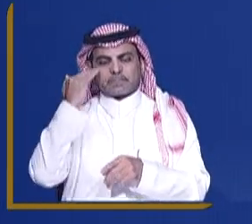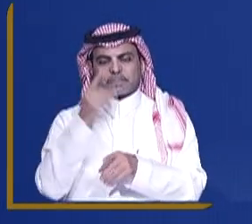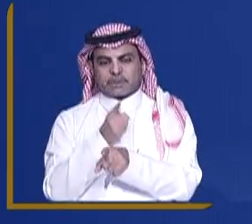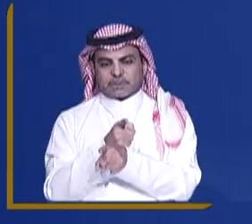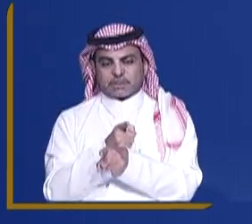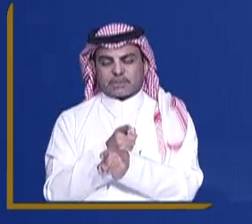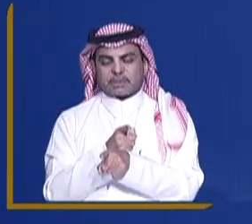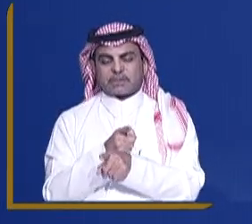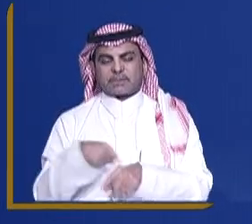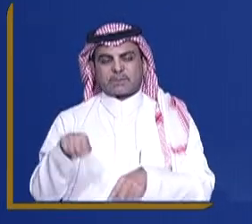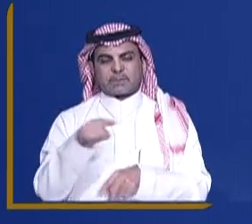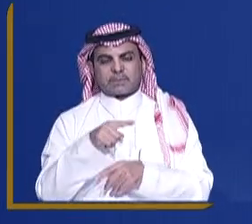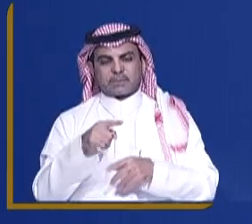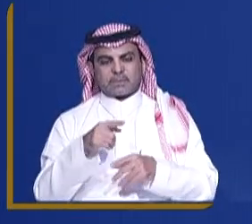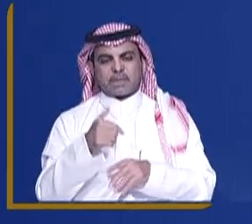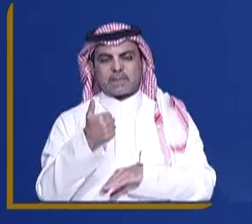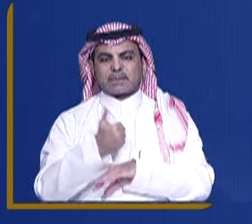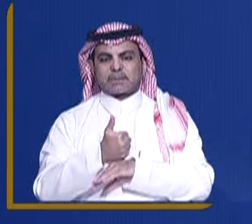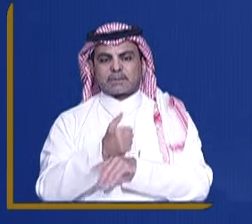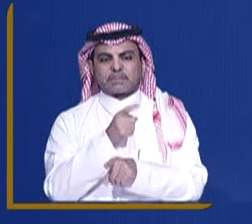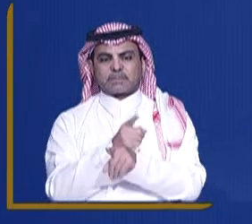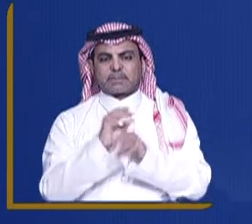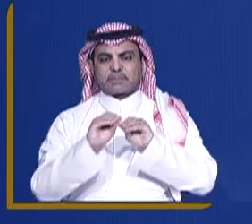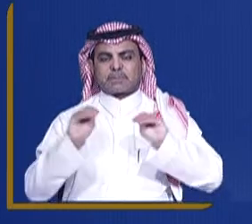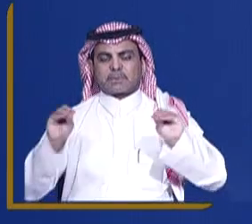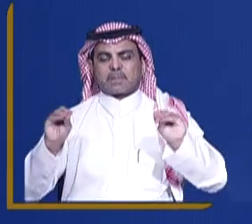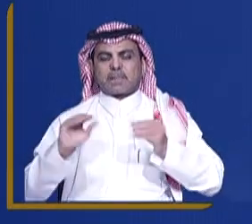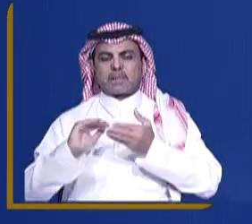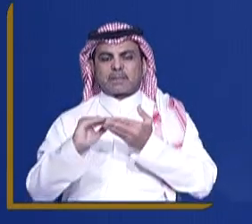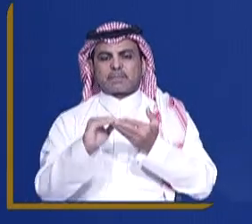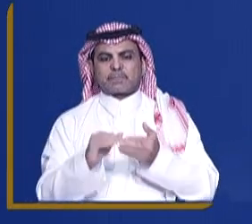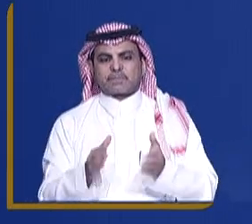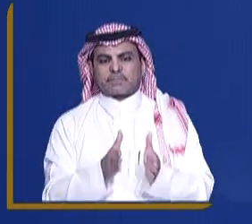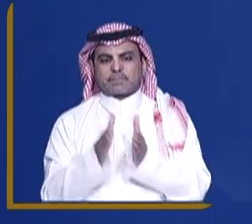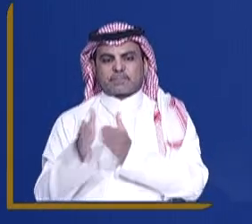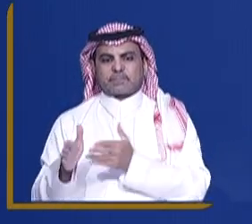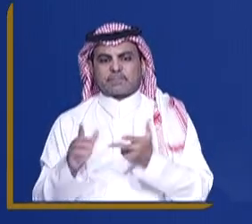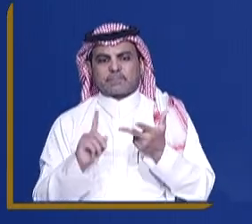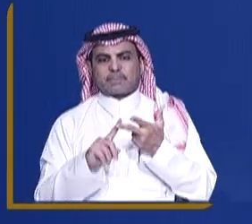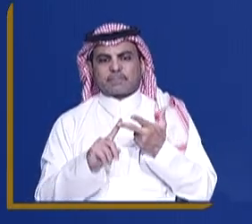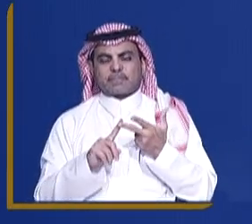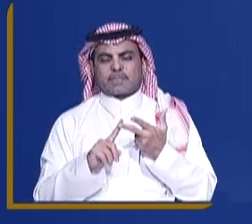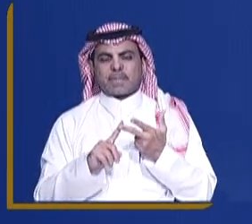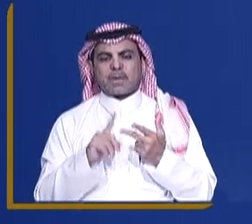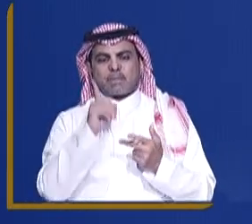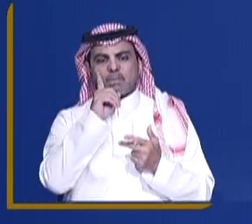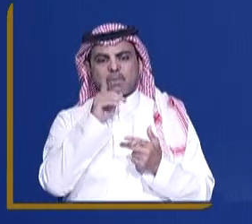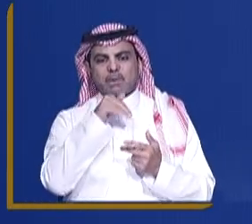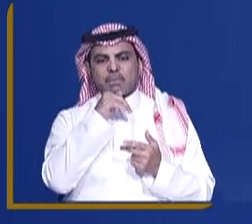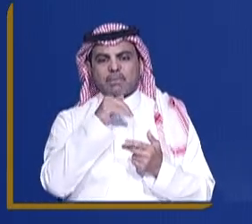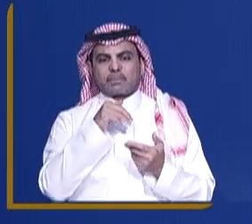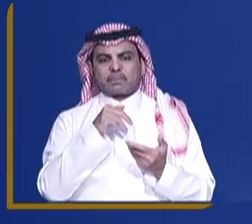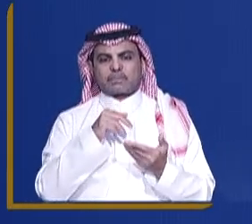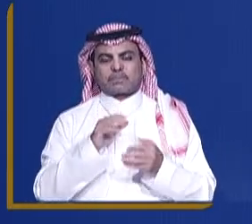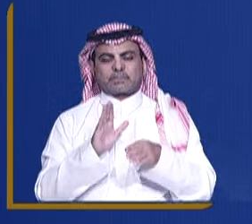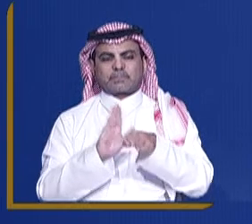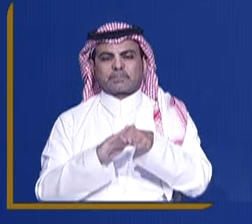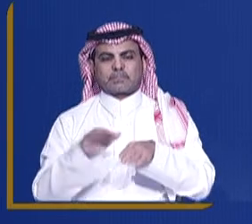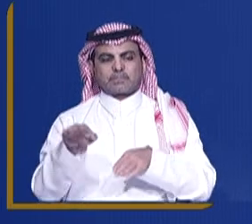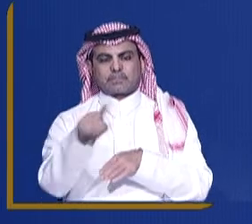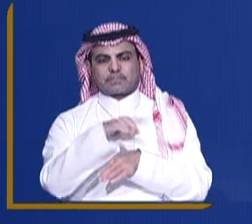أساس العملية التعليمية. والرسالة الثالثة لأولياء الأمور،